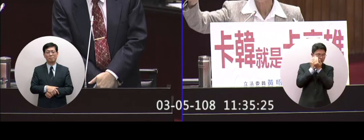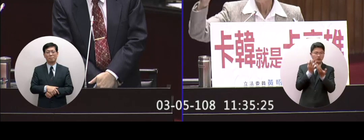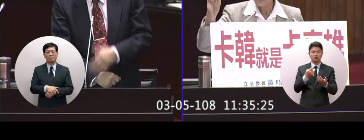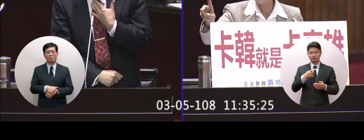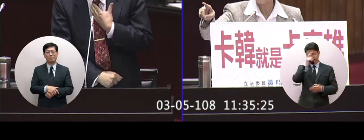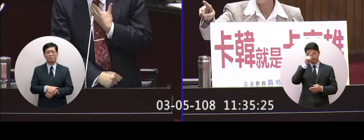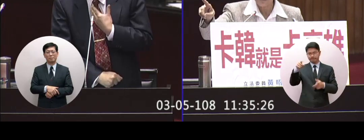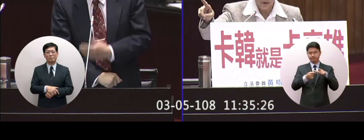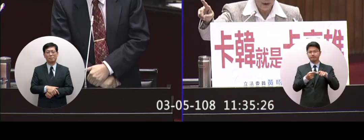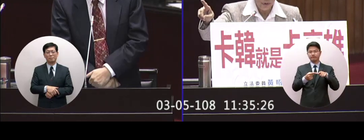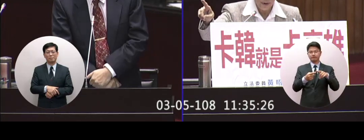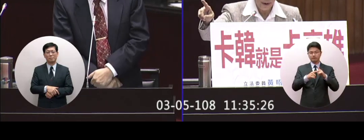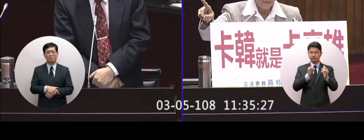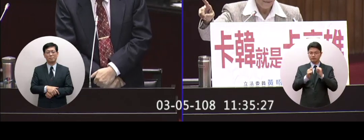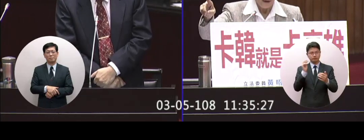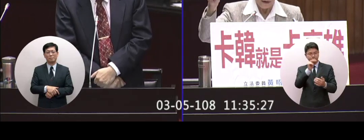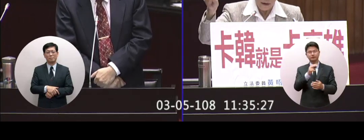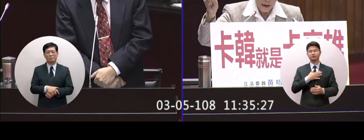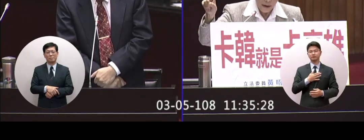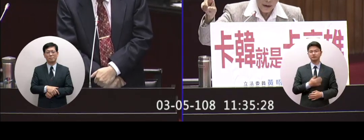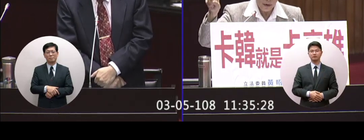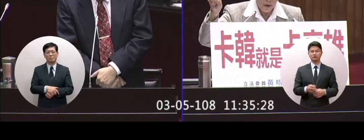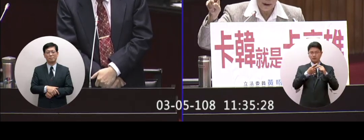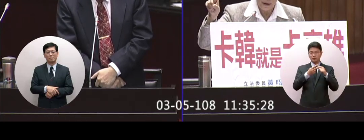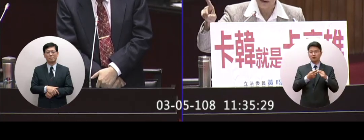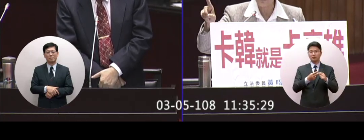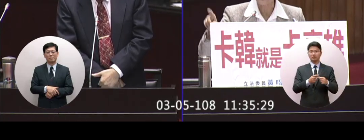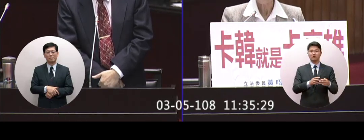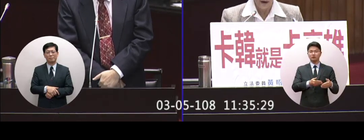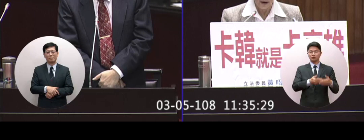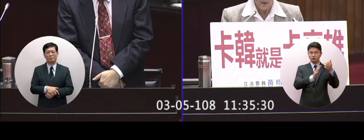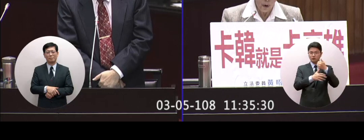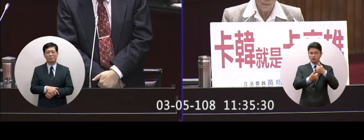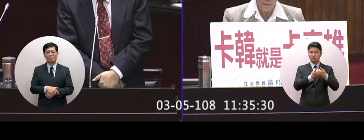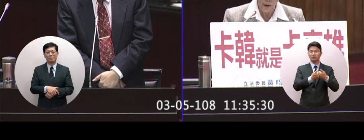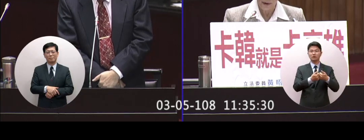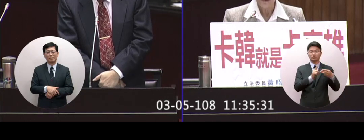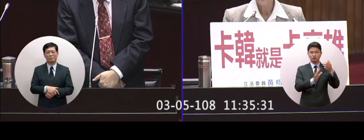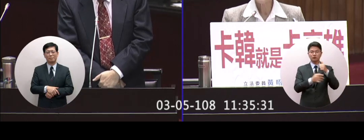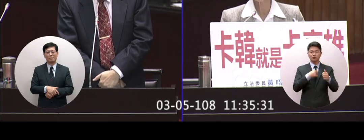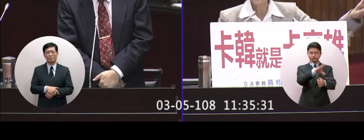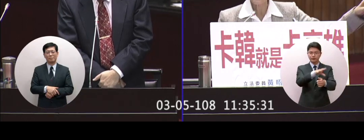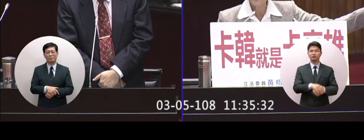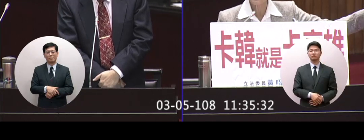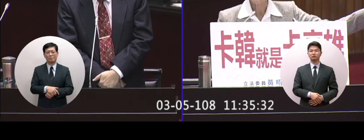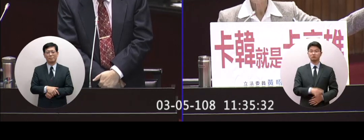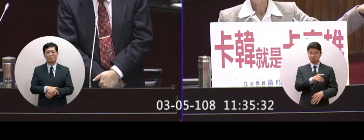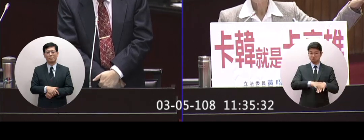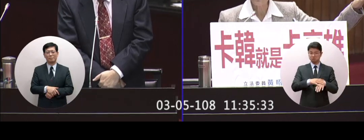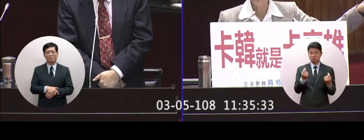民看到。第二个我要跟陆委会的主委讲，你这一次的过程里头，你会不会像上一